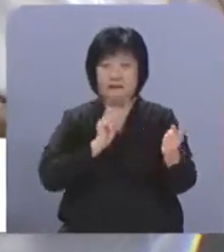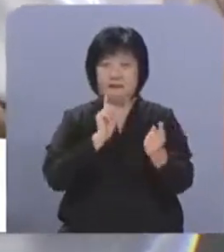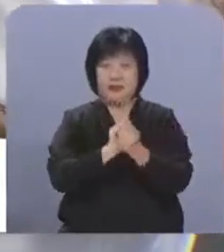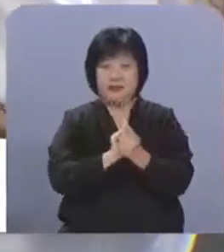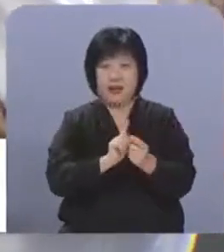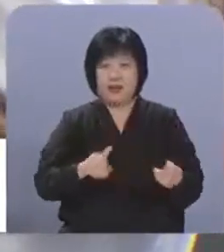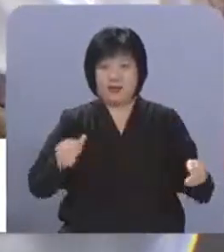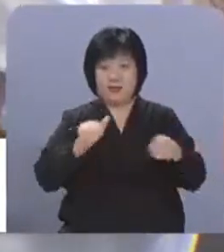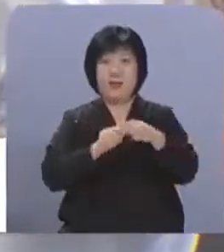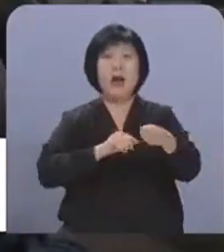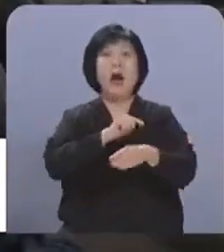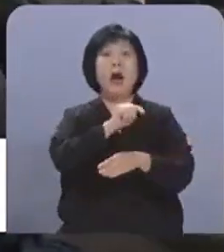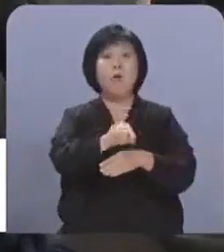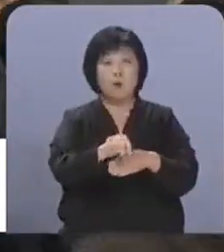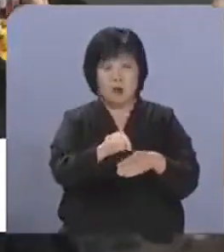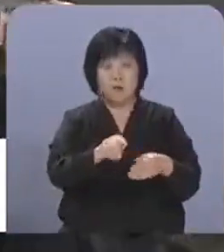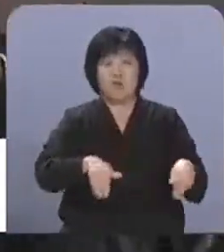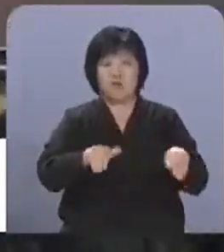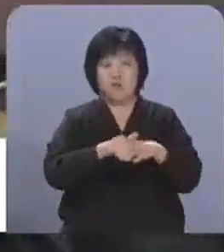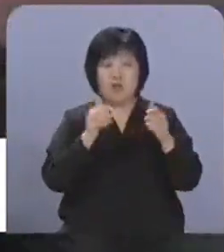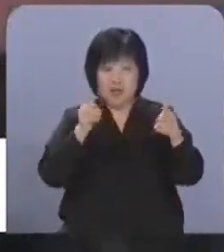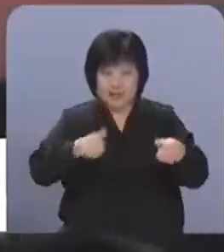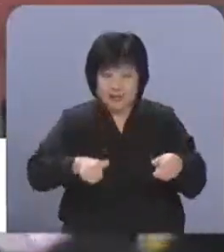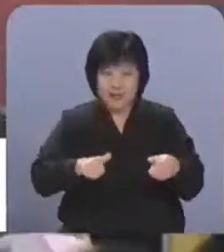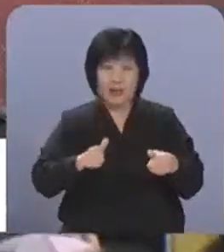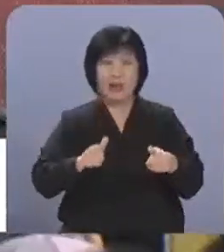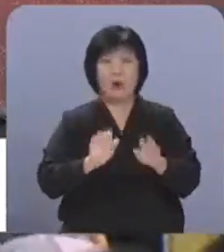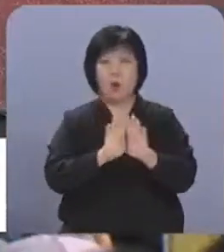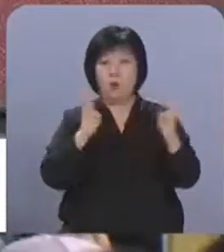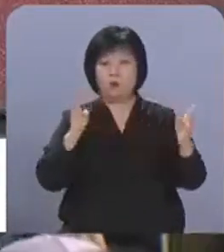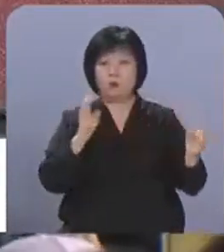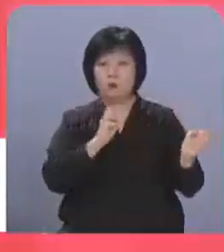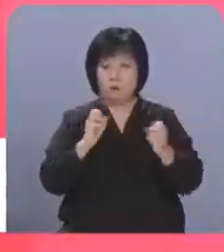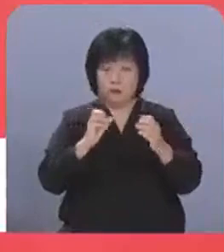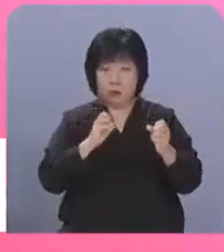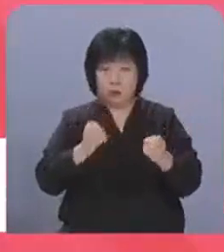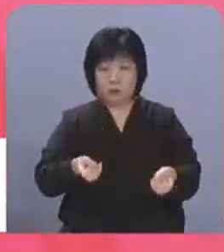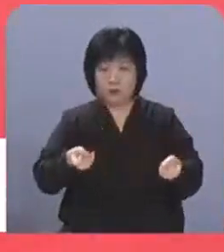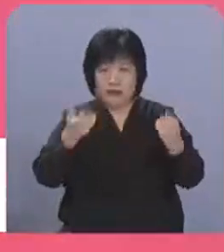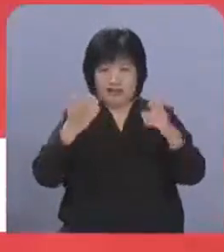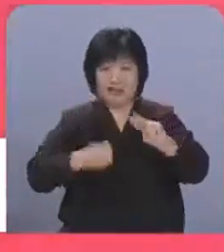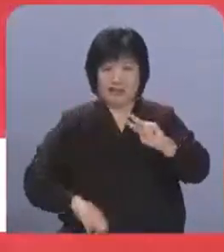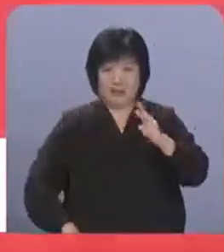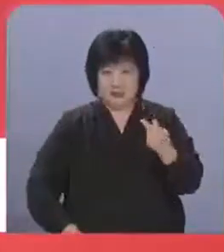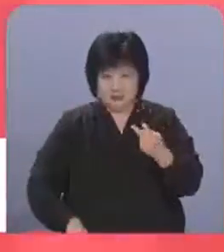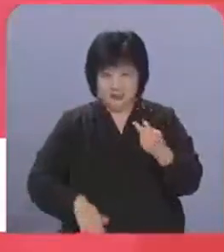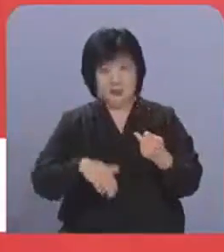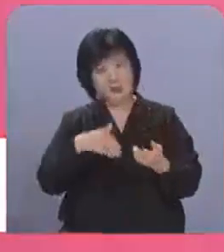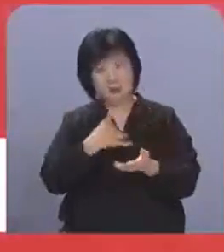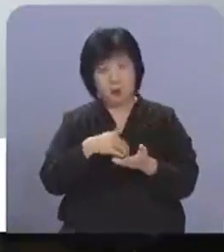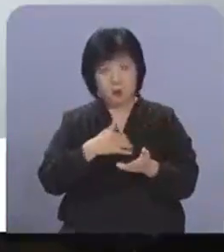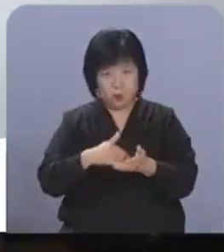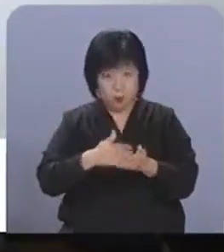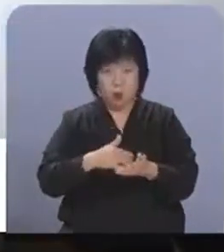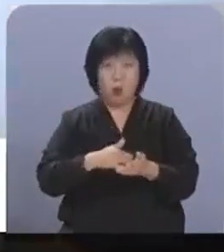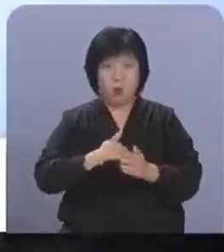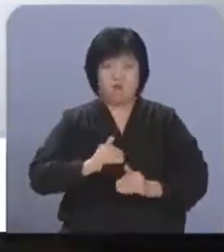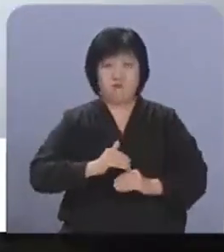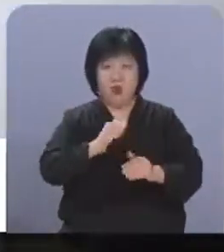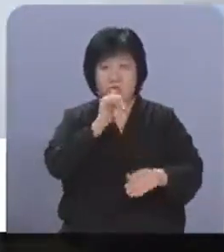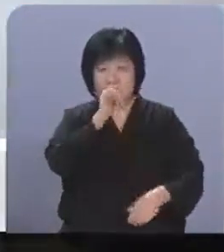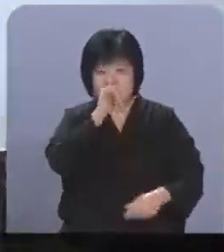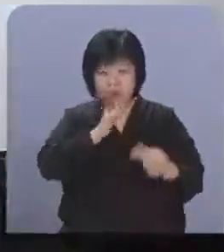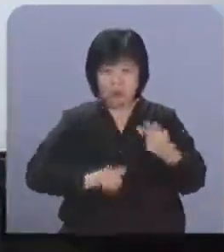인사와 오픈 토크 행사 등 280여 차례 이벤트가 열렸고 유명 국내외 게스트 7,700여